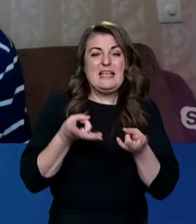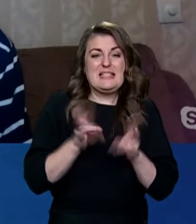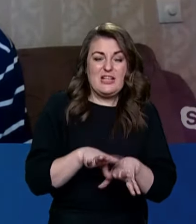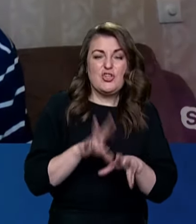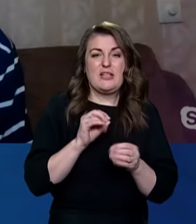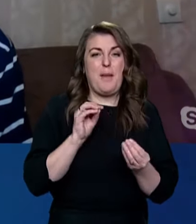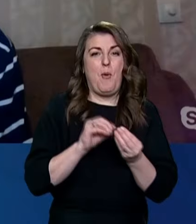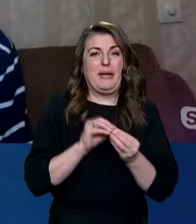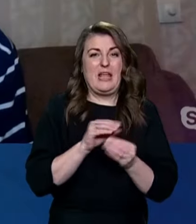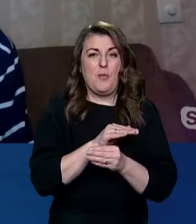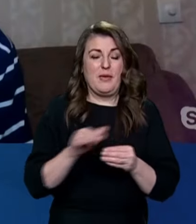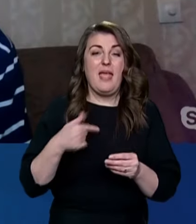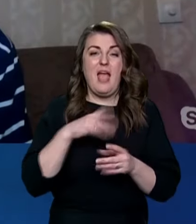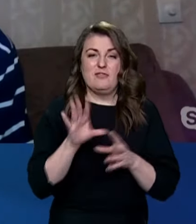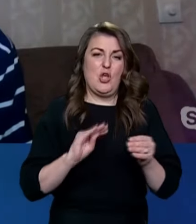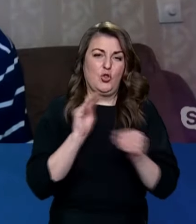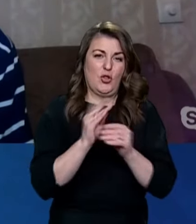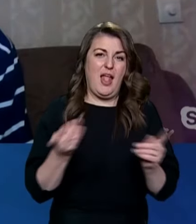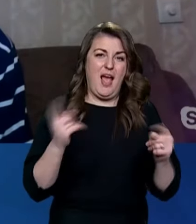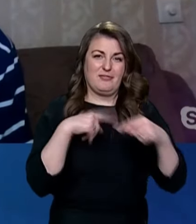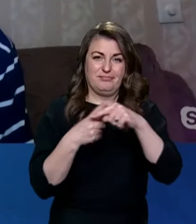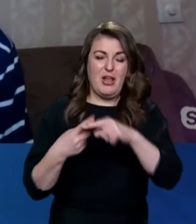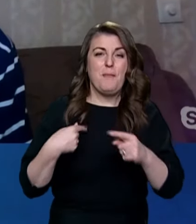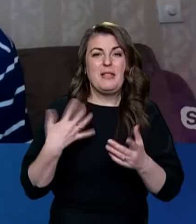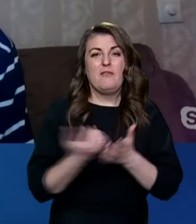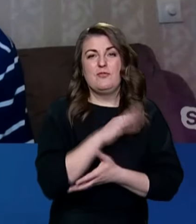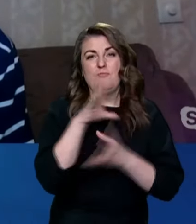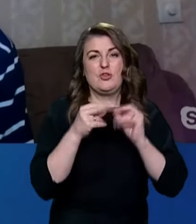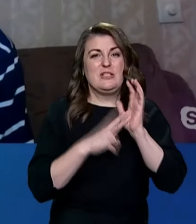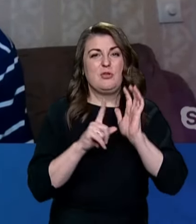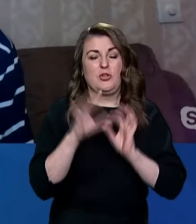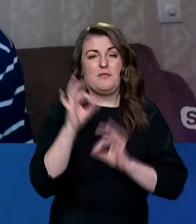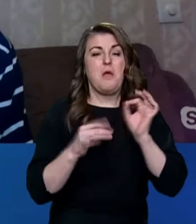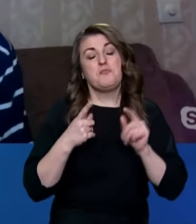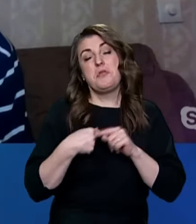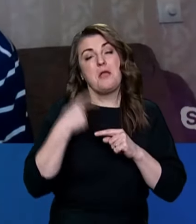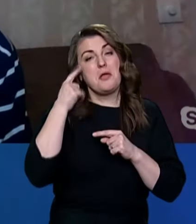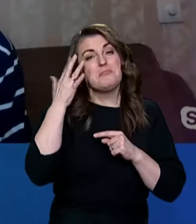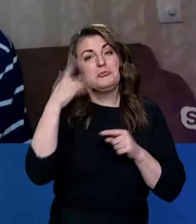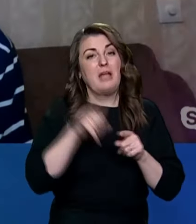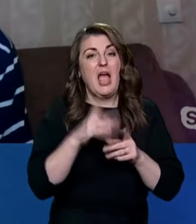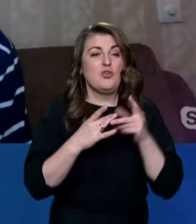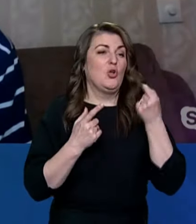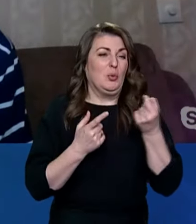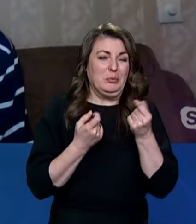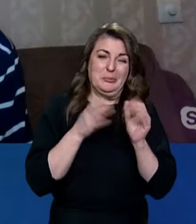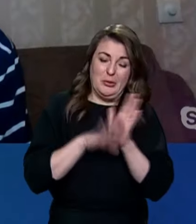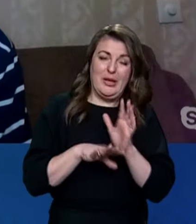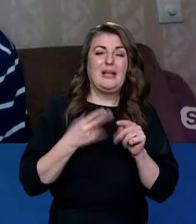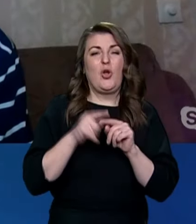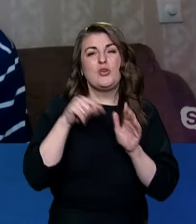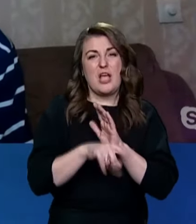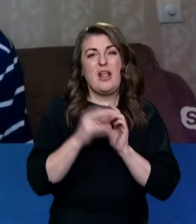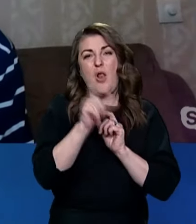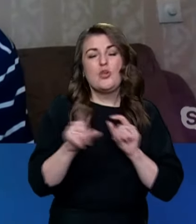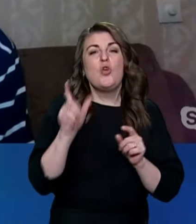попередньому рівні. Я їх додала разом, і в мене вийшло 71%. Чомусь я мислю так, що якщо трошечки погіршилося, то